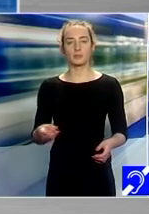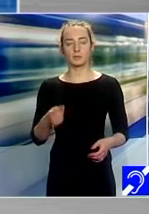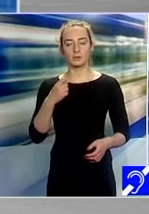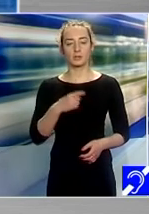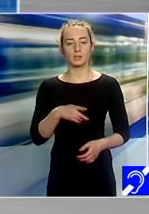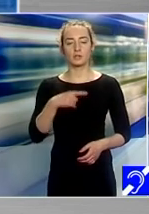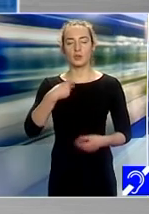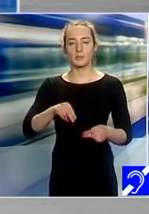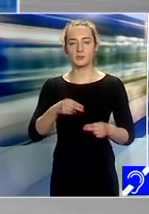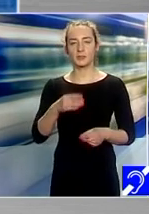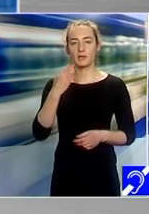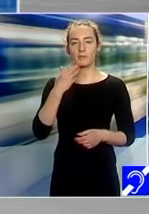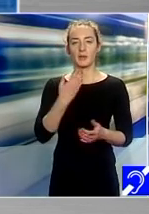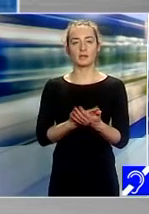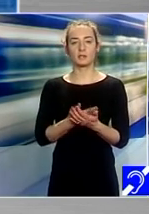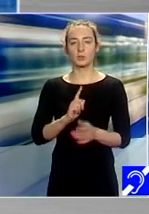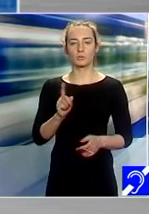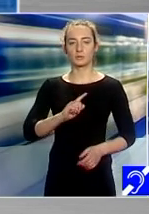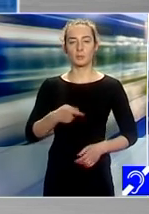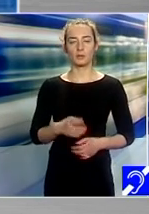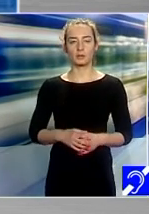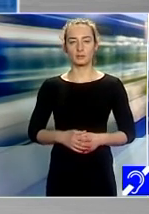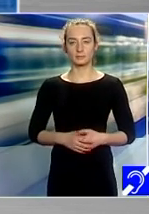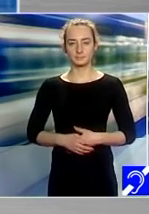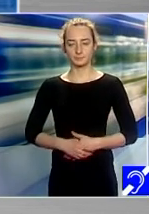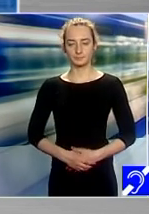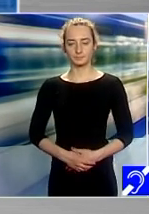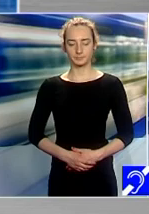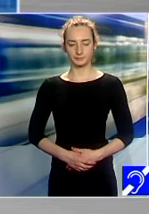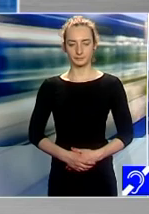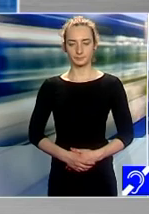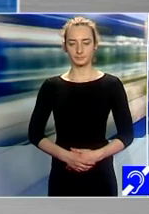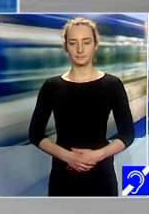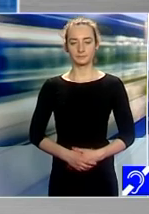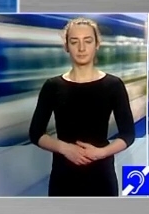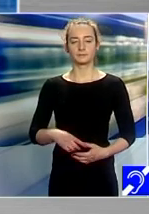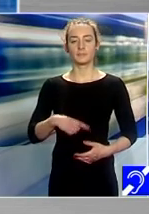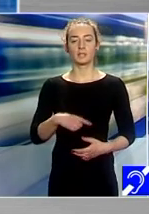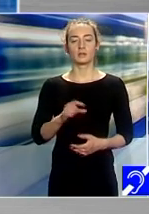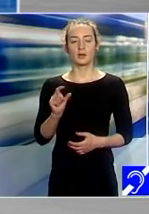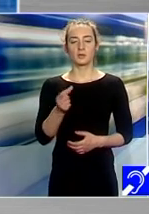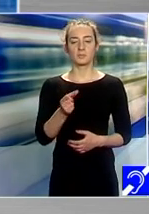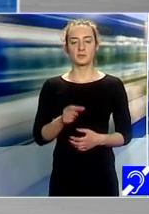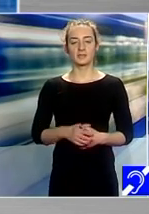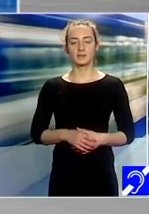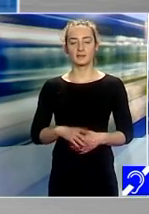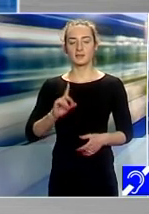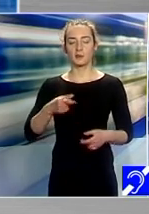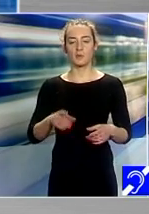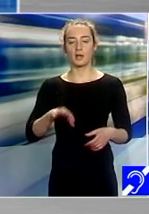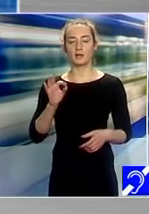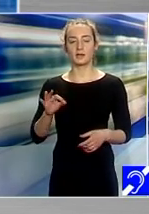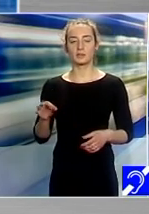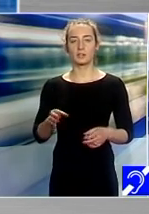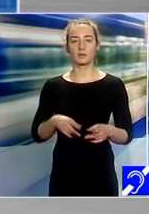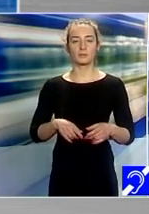am explicat femeii de ce nu se poate. Deci suntem puțin așa, trebuie să alegem niște